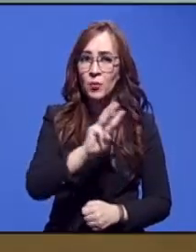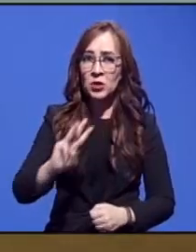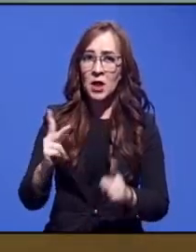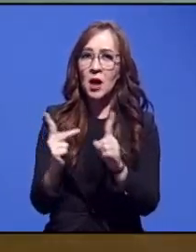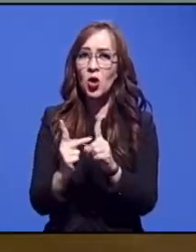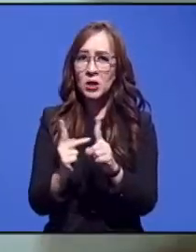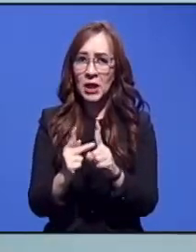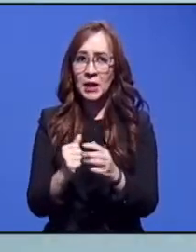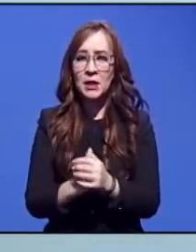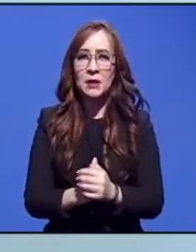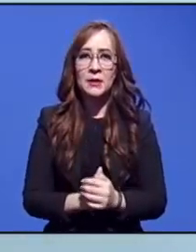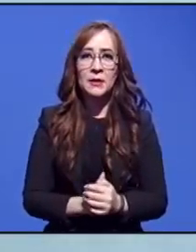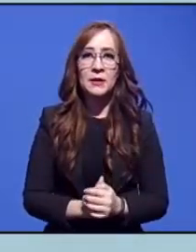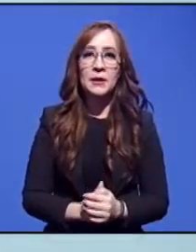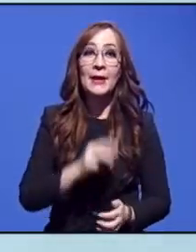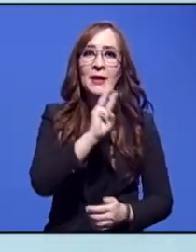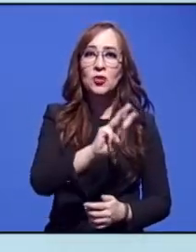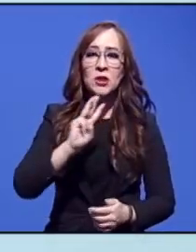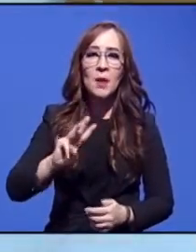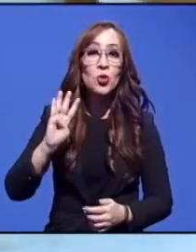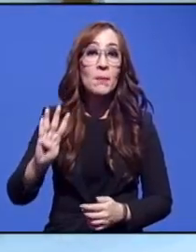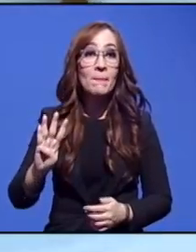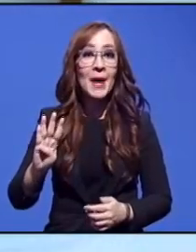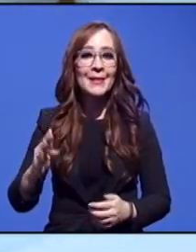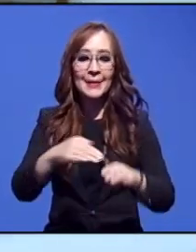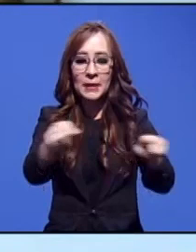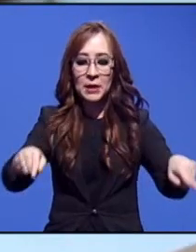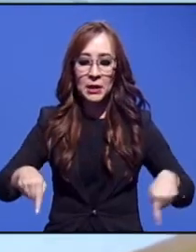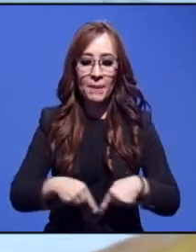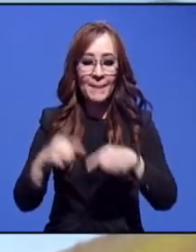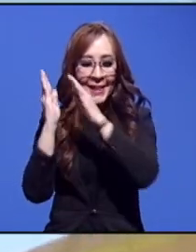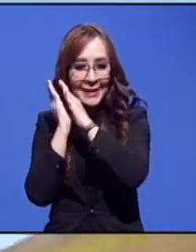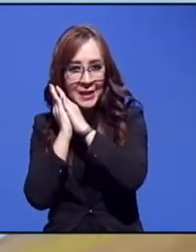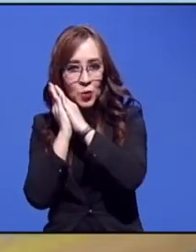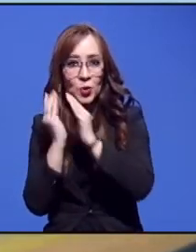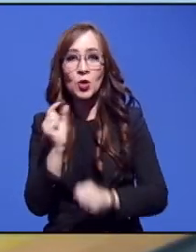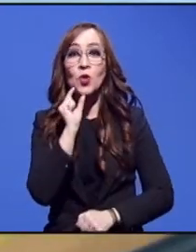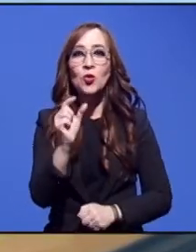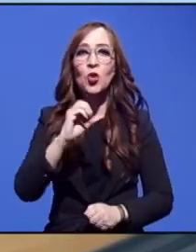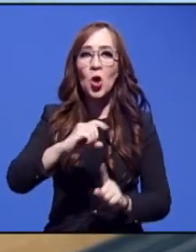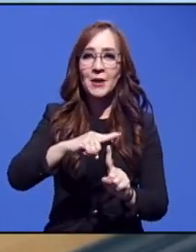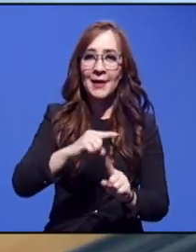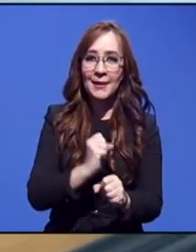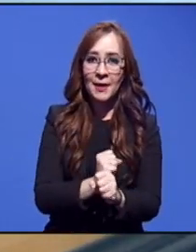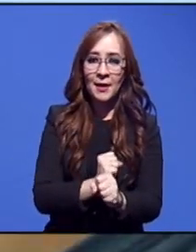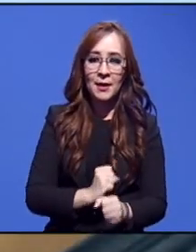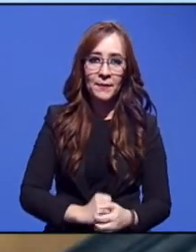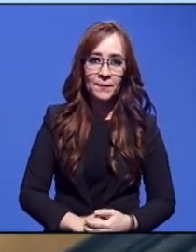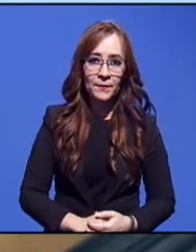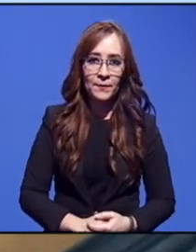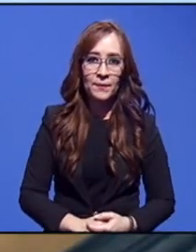ketersediaan 4.333 tempat tidur untuk isolasi mandiri pasien COVID-19 tanpa gejala. Tim Liputan Transmedia.